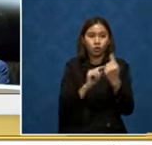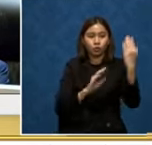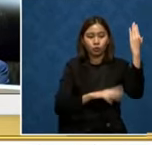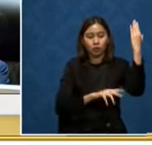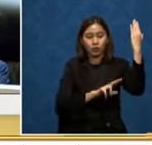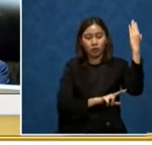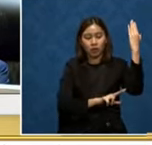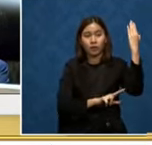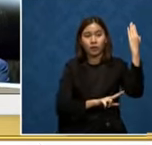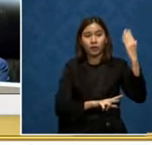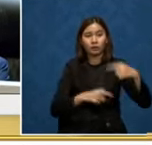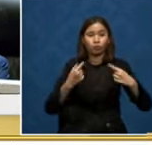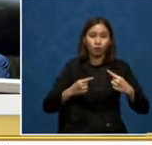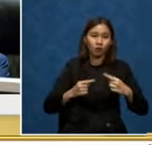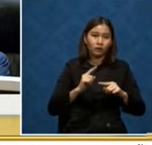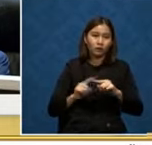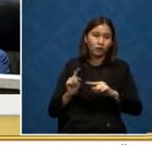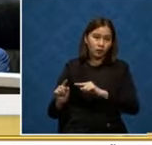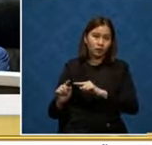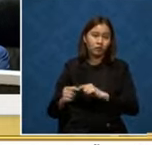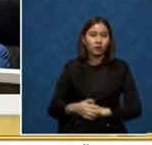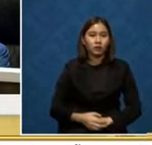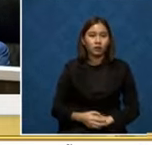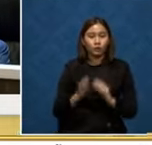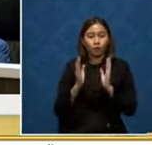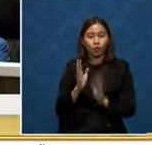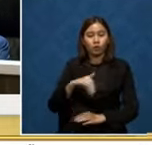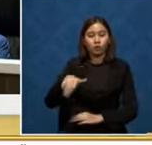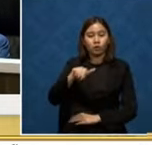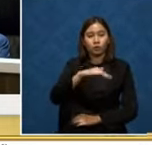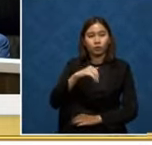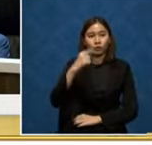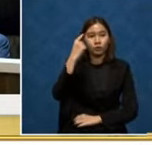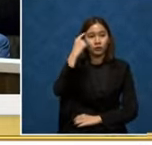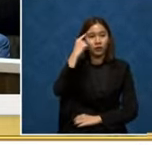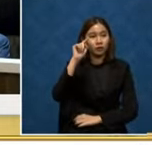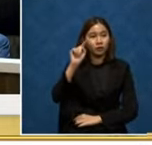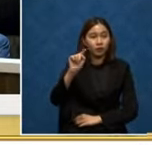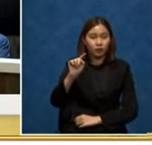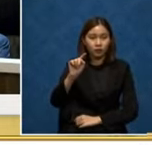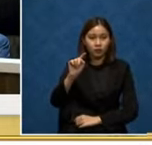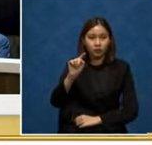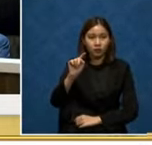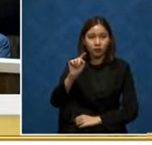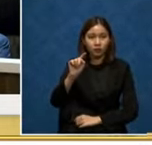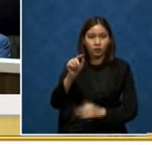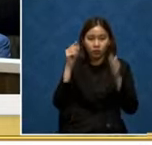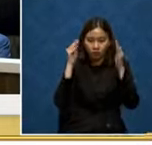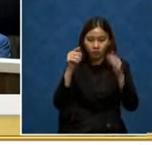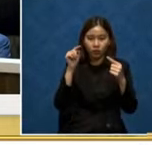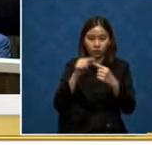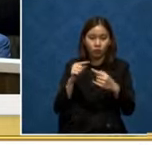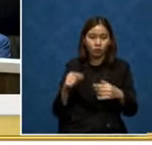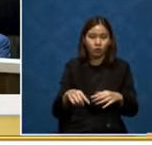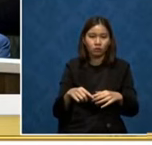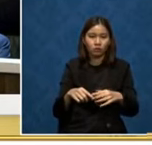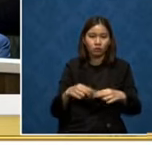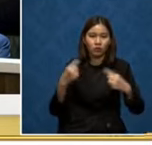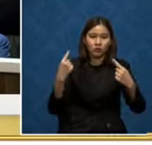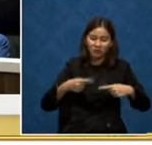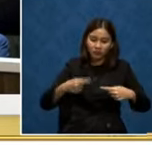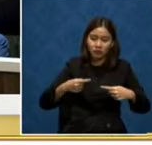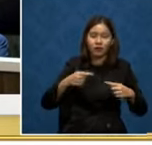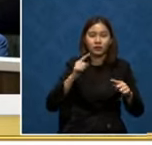ดนะครับก็เมอพูดถงสามจงหวดแล้วคนส่วใหญ่นะครัมักจะนึกถึงหรอโฟกัสไปถความรุนแรงในพ้นที่แต